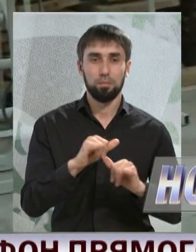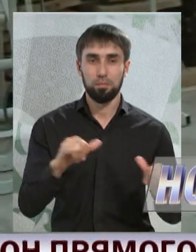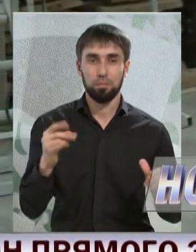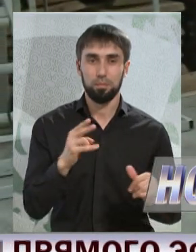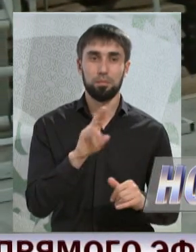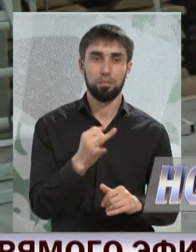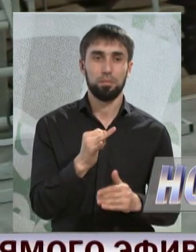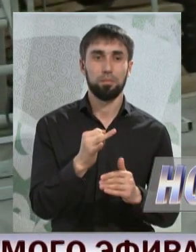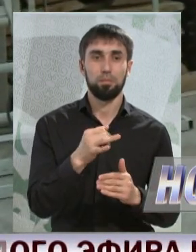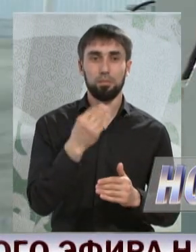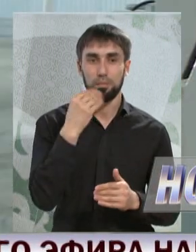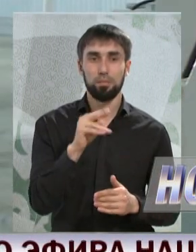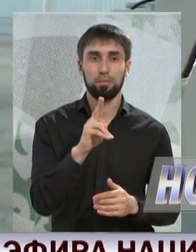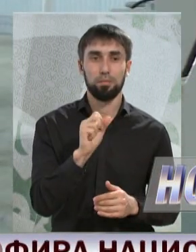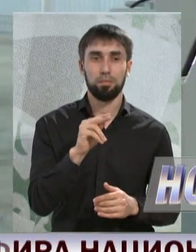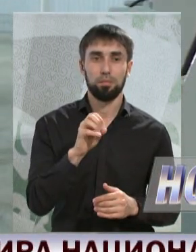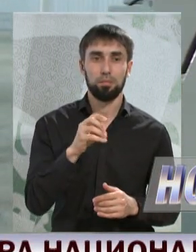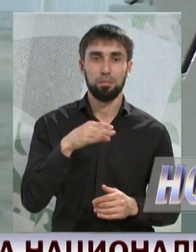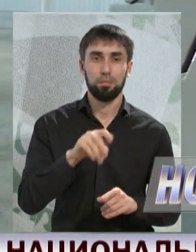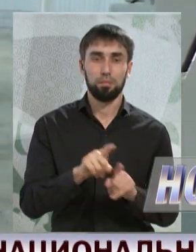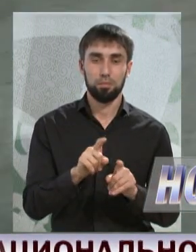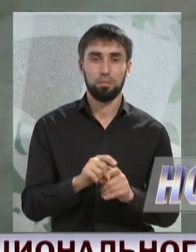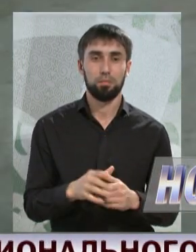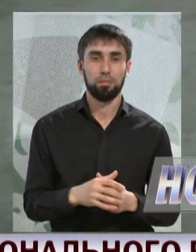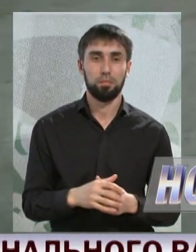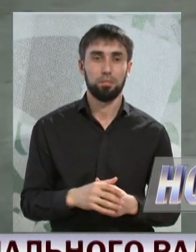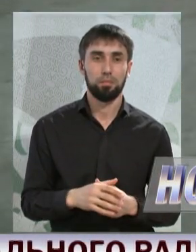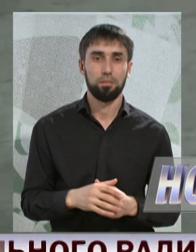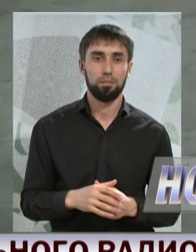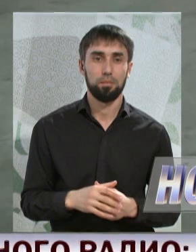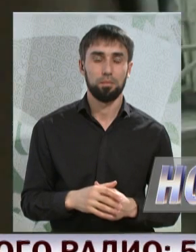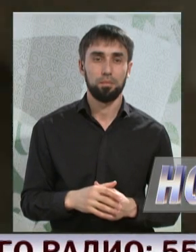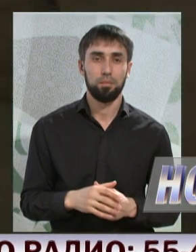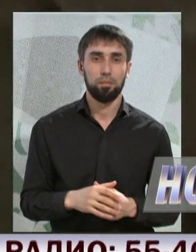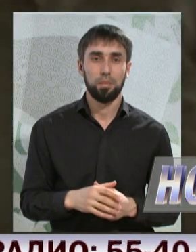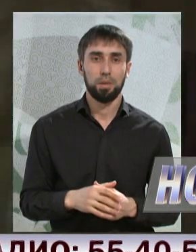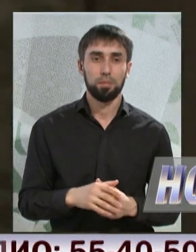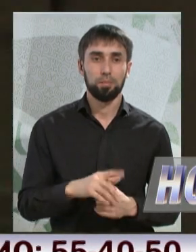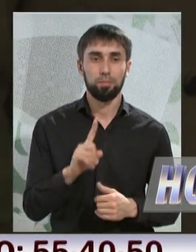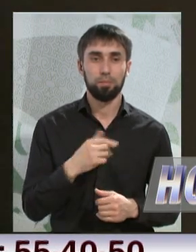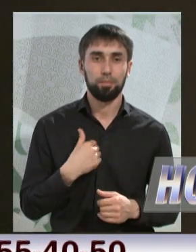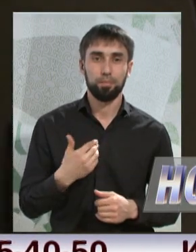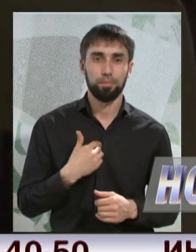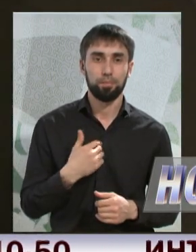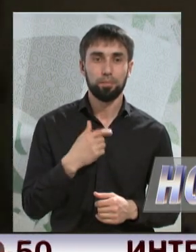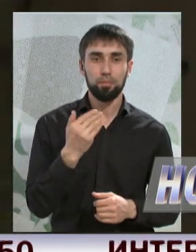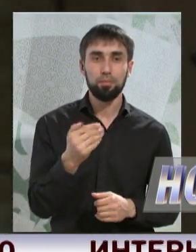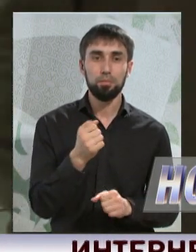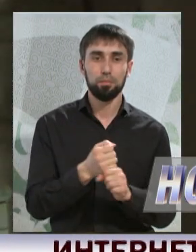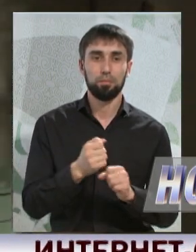образом, реализация проекта создаст востребованное промышленное предприятие в республике. Что я хочу, чтобы вы